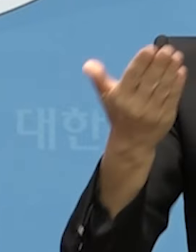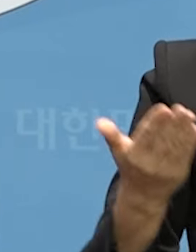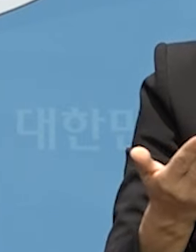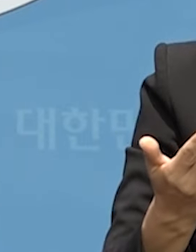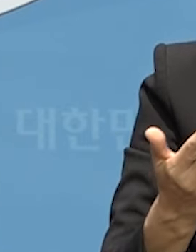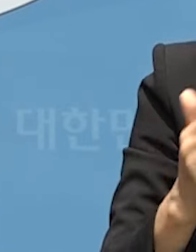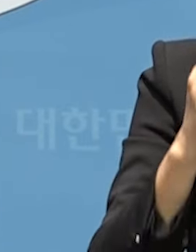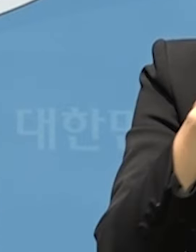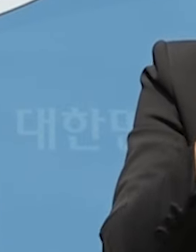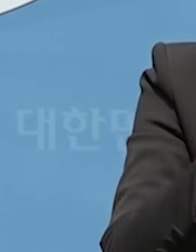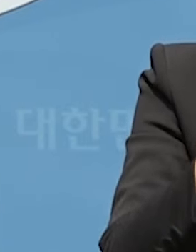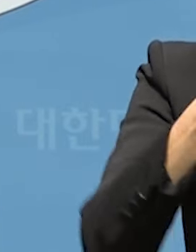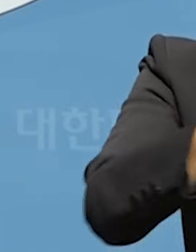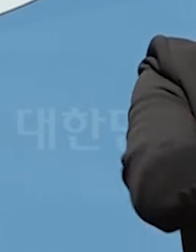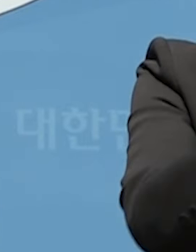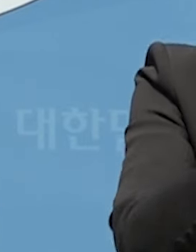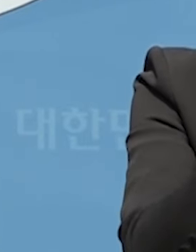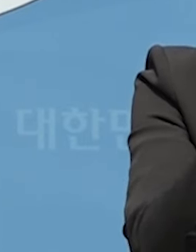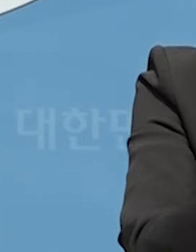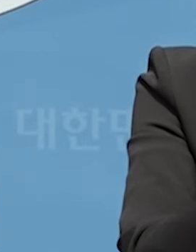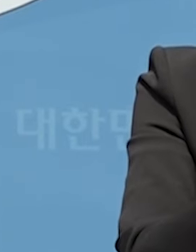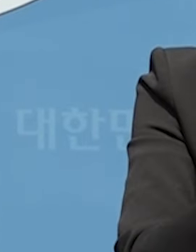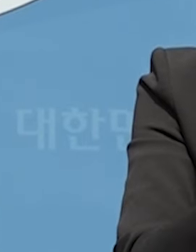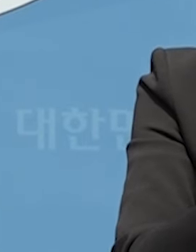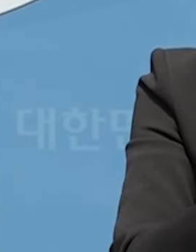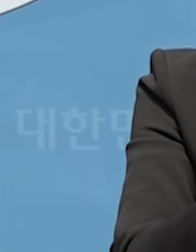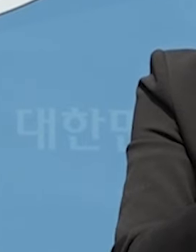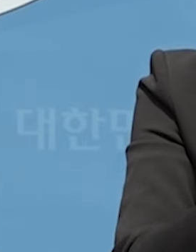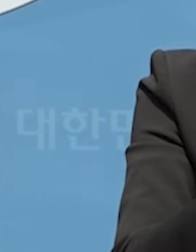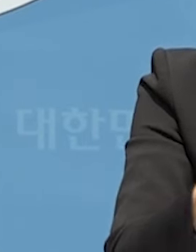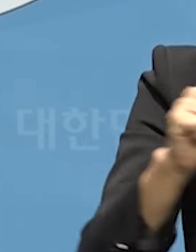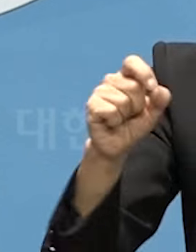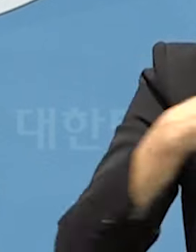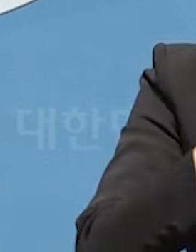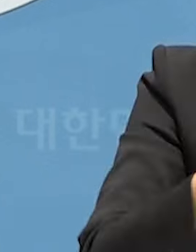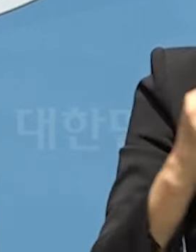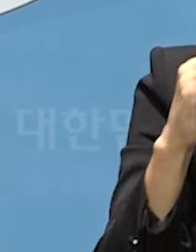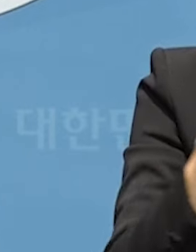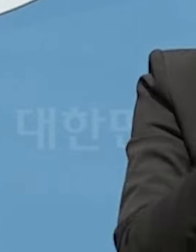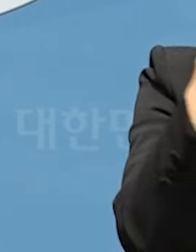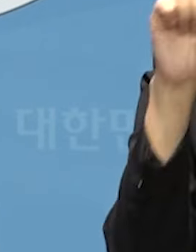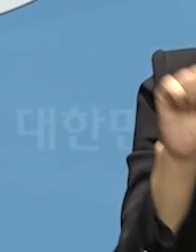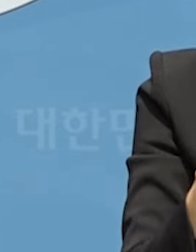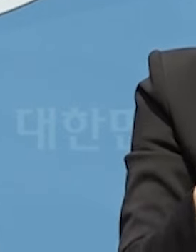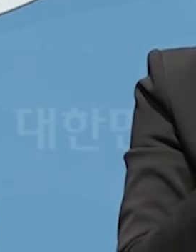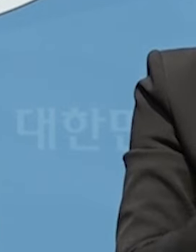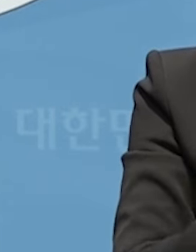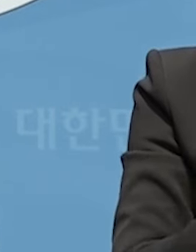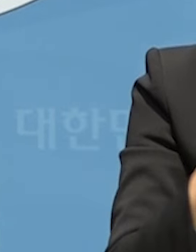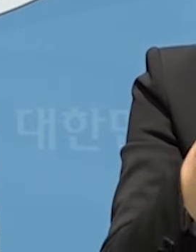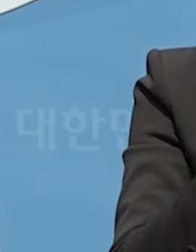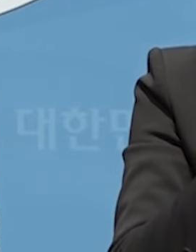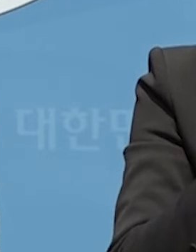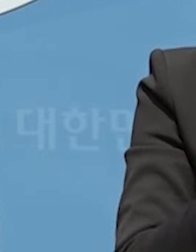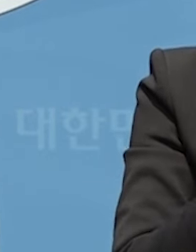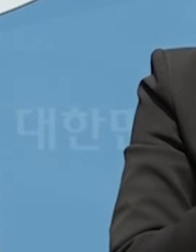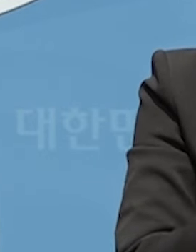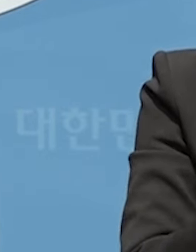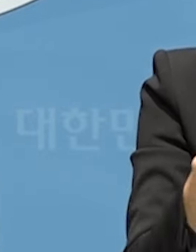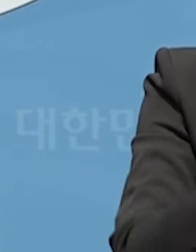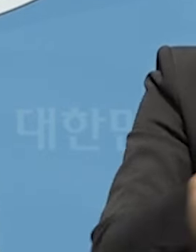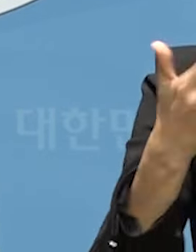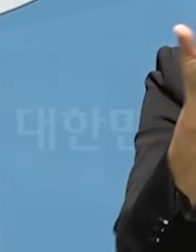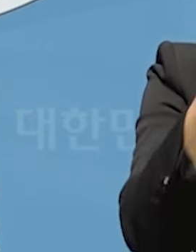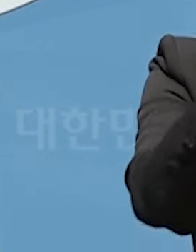민간 임대주택 제도는 장기적으로 안정적인 임대를 제공해 국민의 주거 불안을 해소하기 위한 제도입니다 그러나